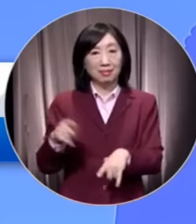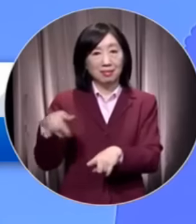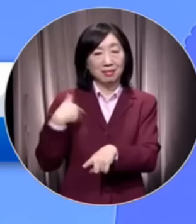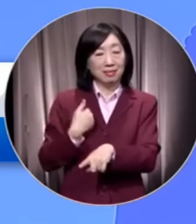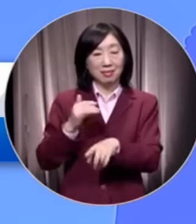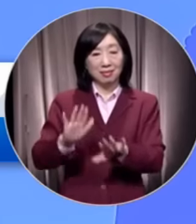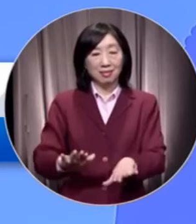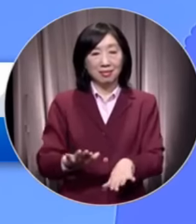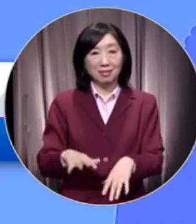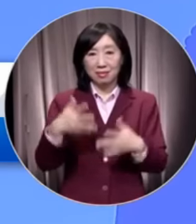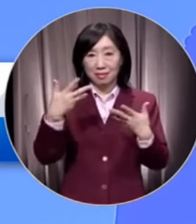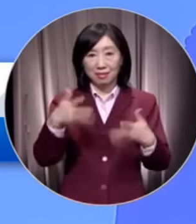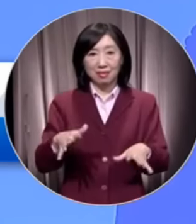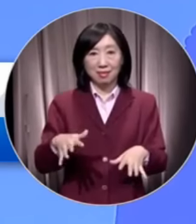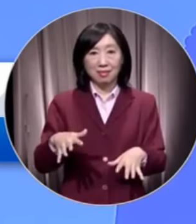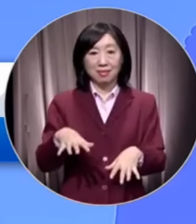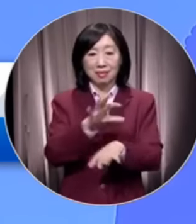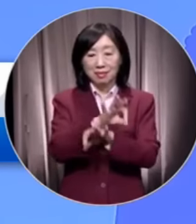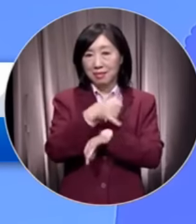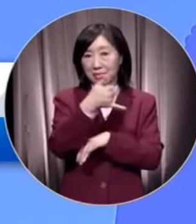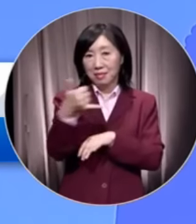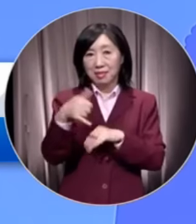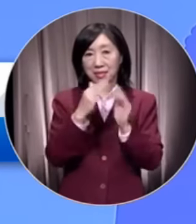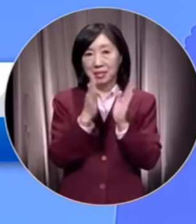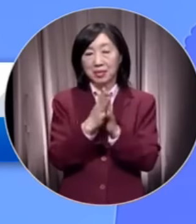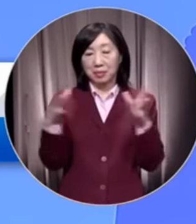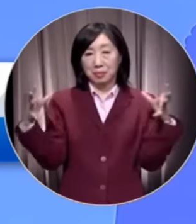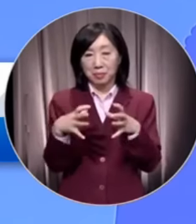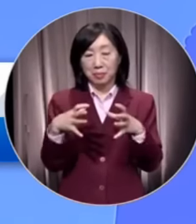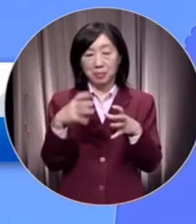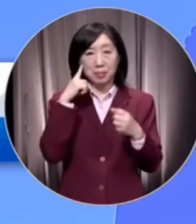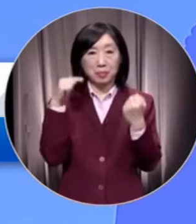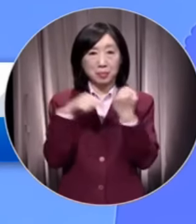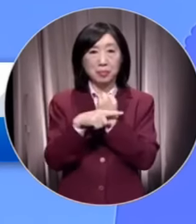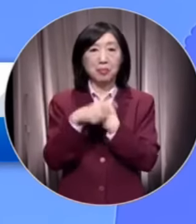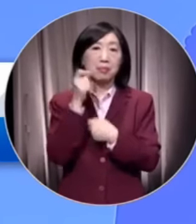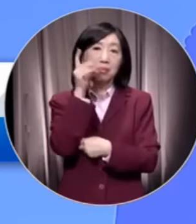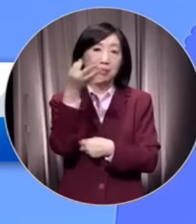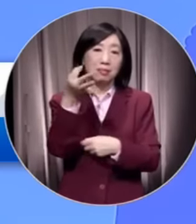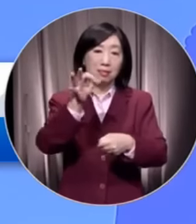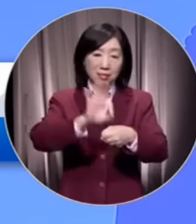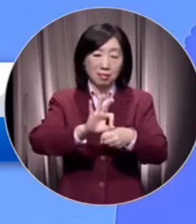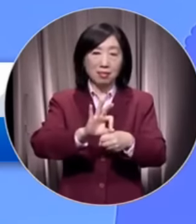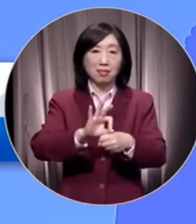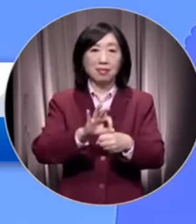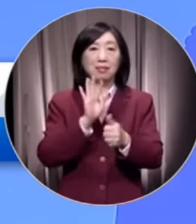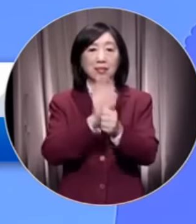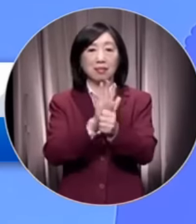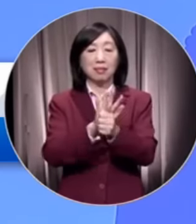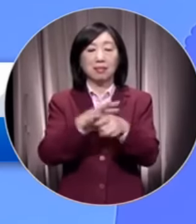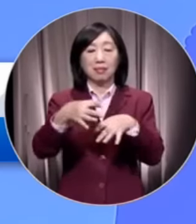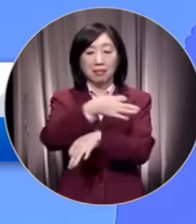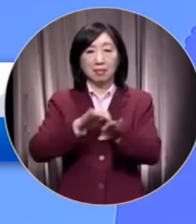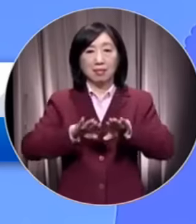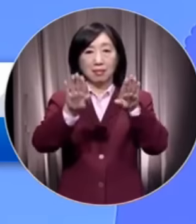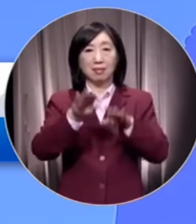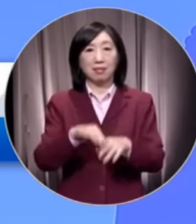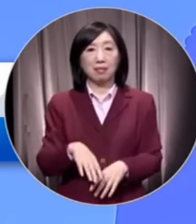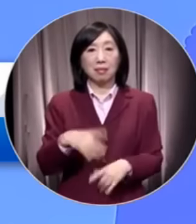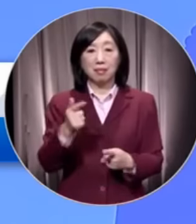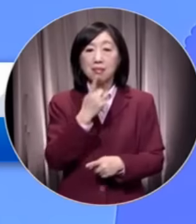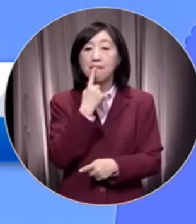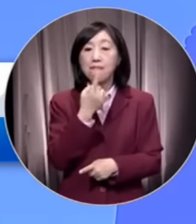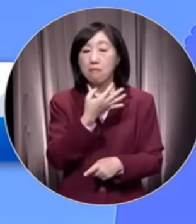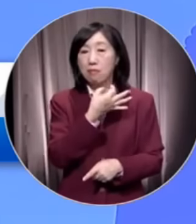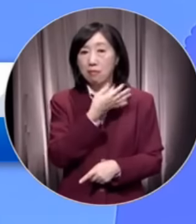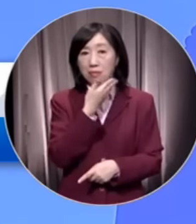现在已经有很多的学者都共同主张用加薪带动成长。当然并不是利润带